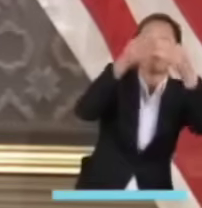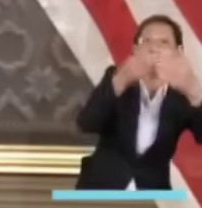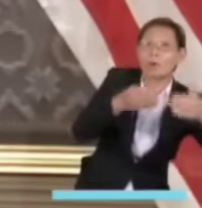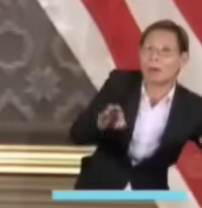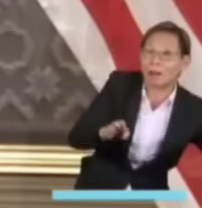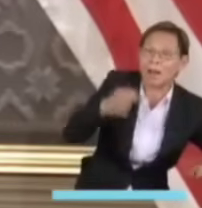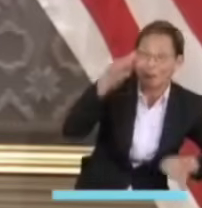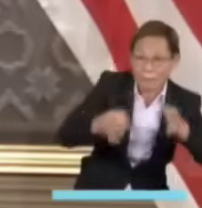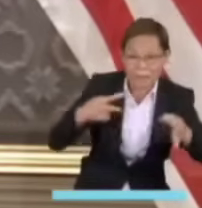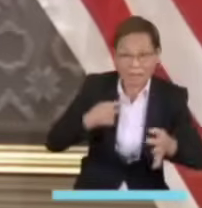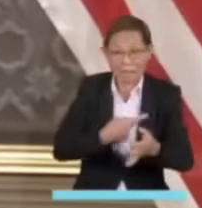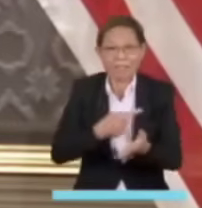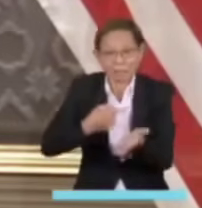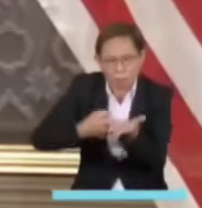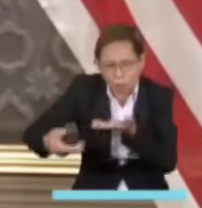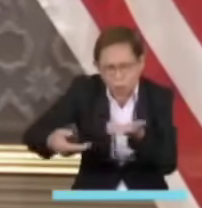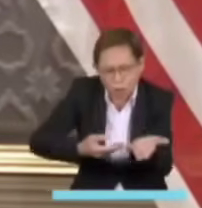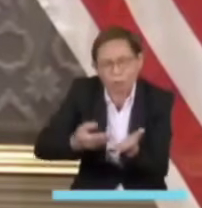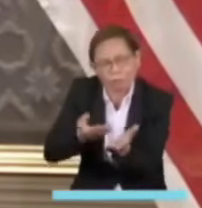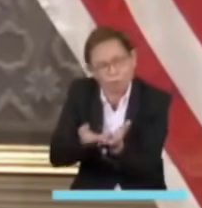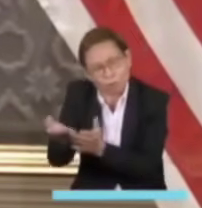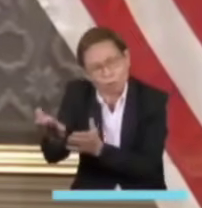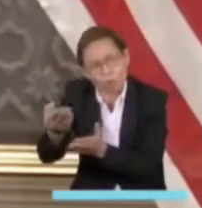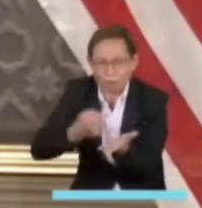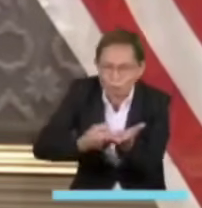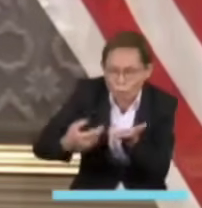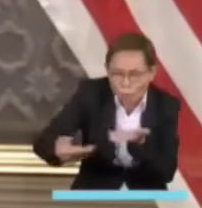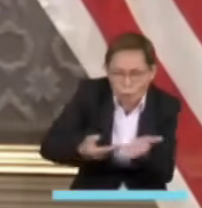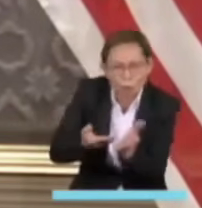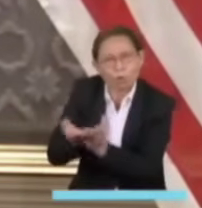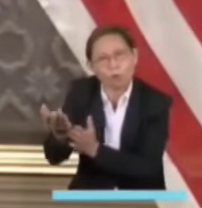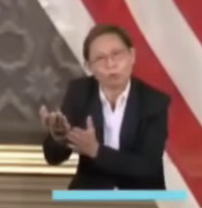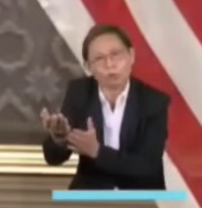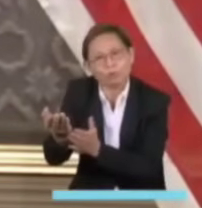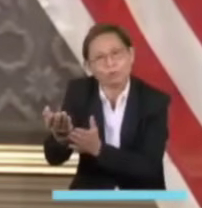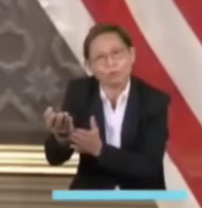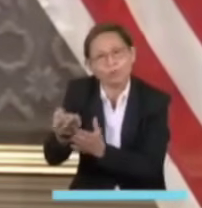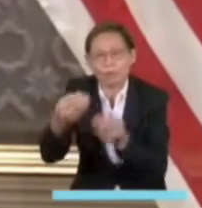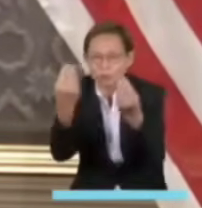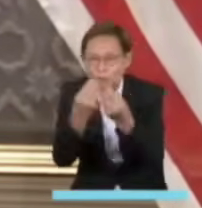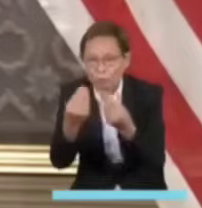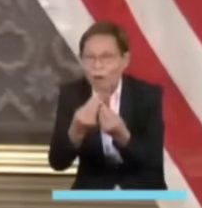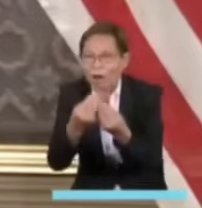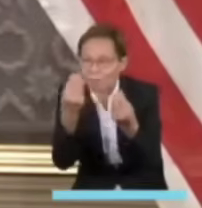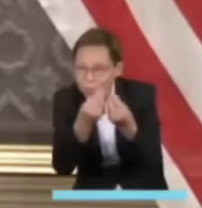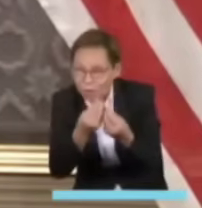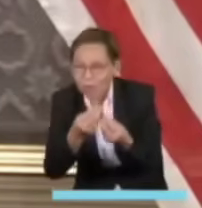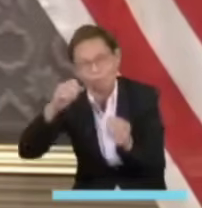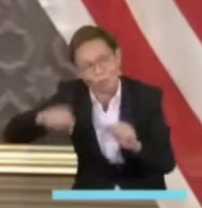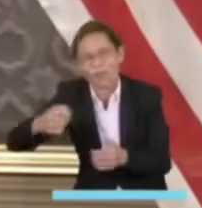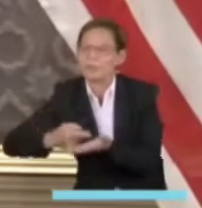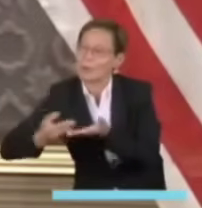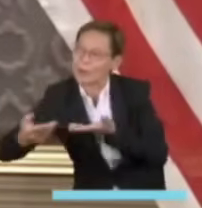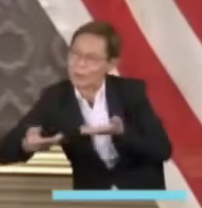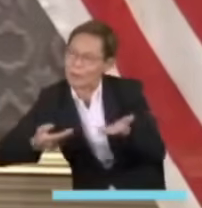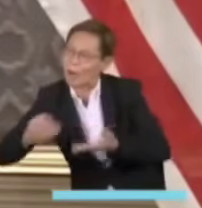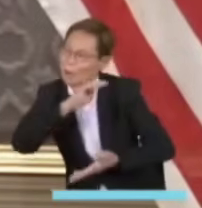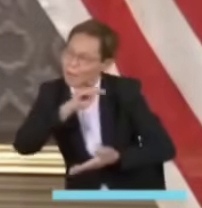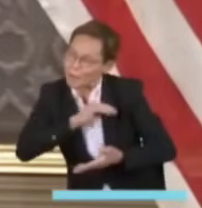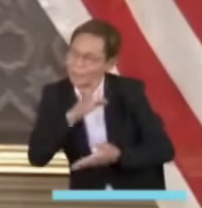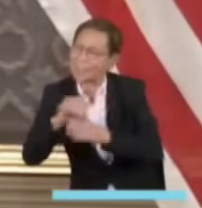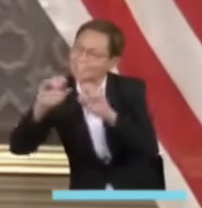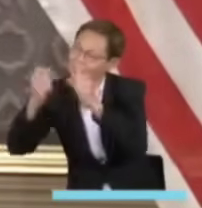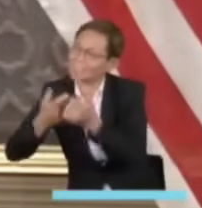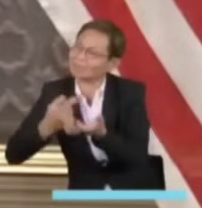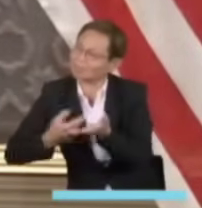Bila kita kata rundingan terus, maknanya rundingan terus, kadar boleh dibicara di antara menteri